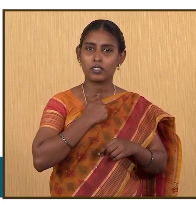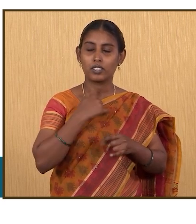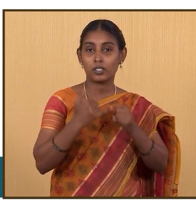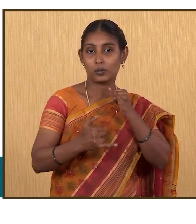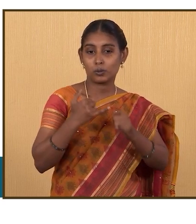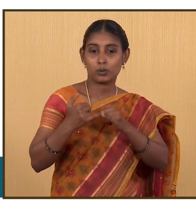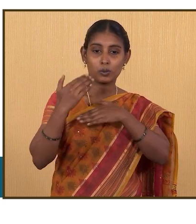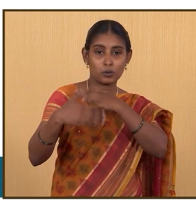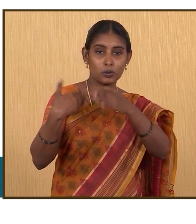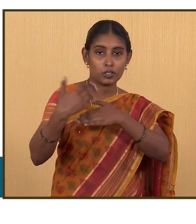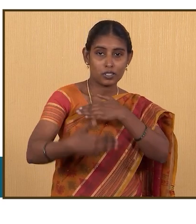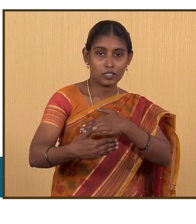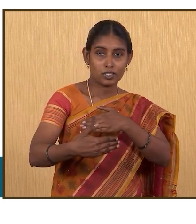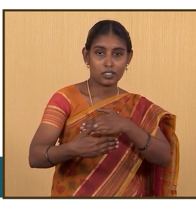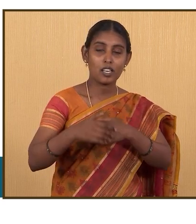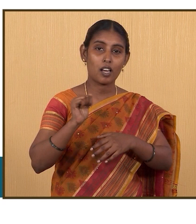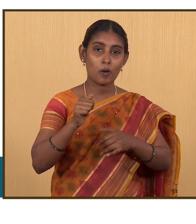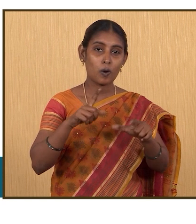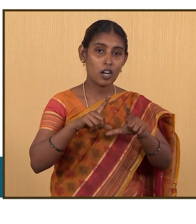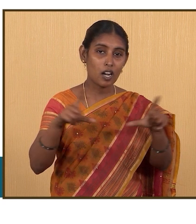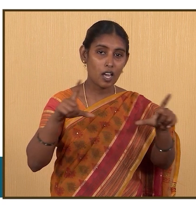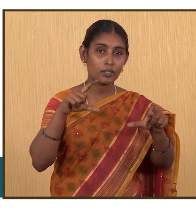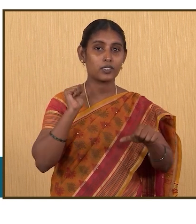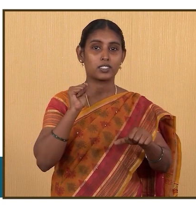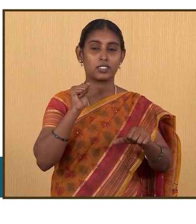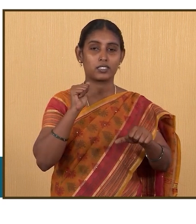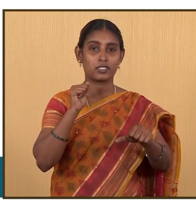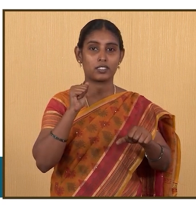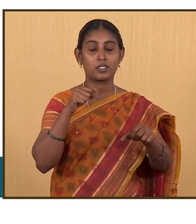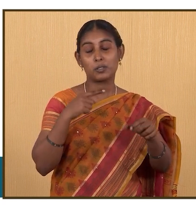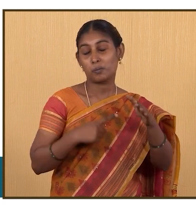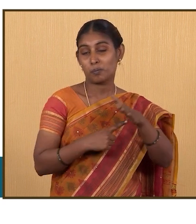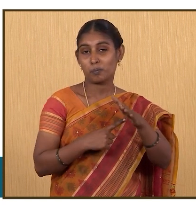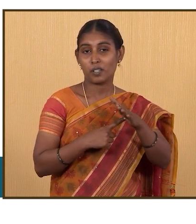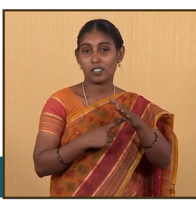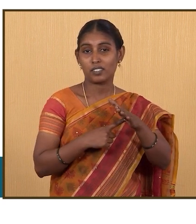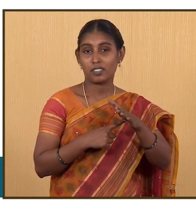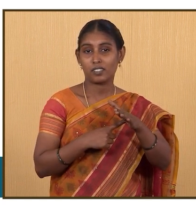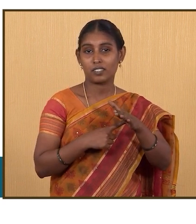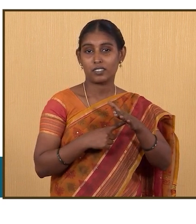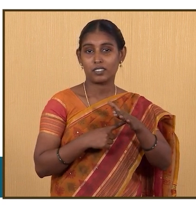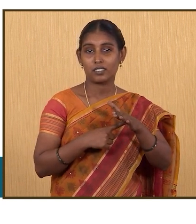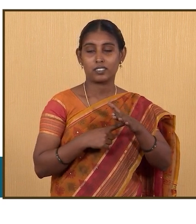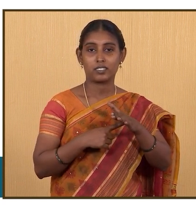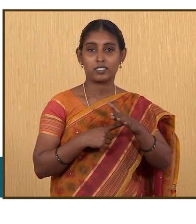வரலாற்றோடைய நிர்வாக முறை எப்படி இருந்தது அப்படிங்கிறத தெரிஞ்சுக்கிறதுக்கு மிக முக்கியமான